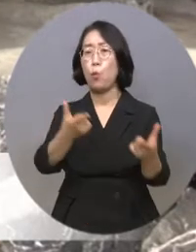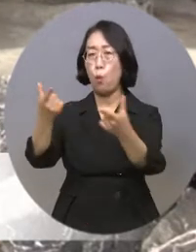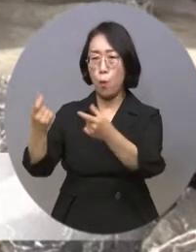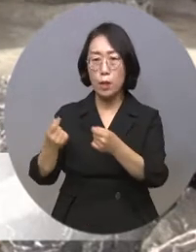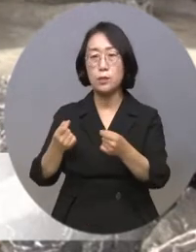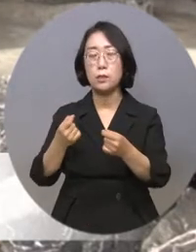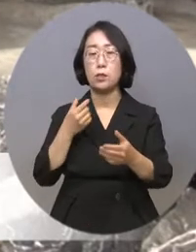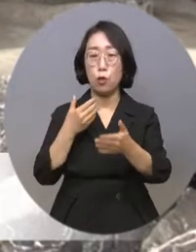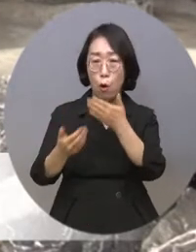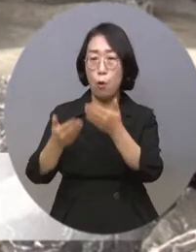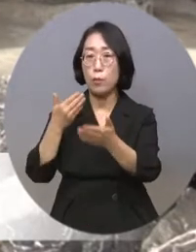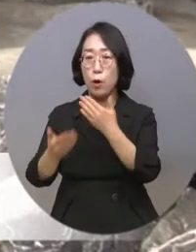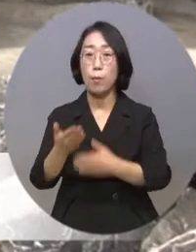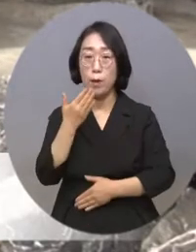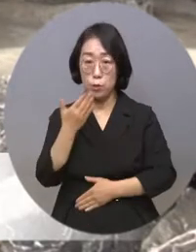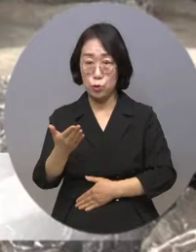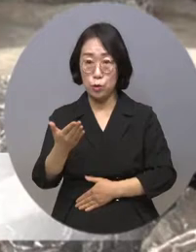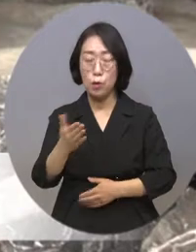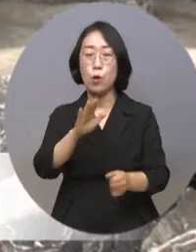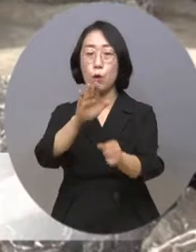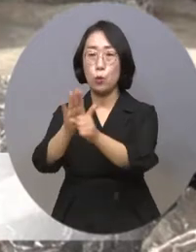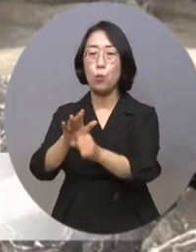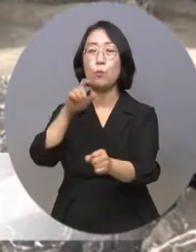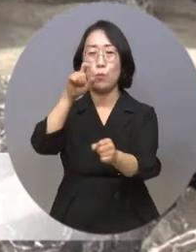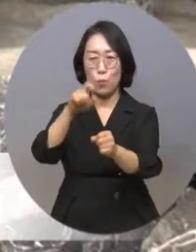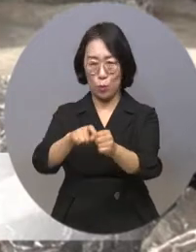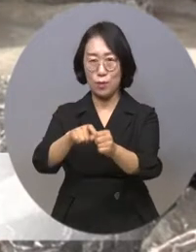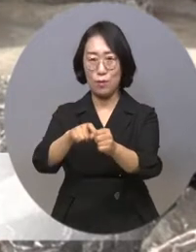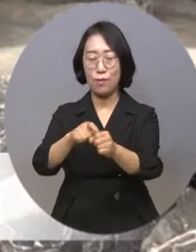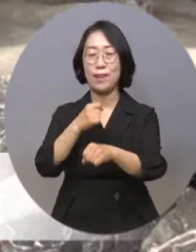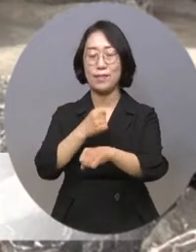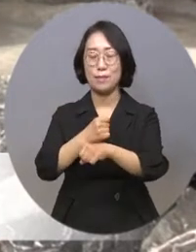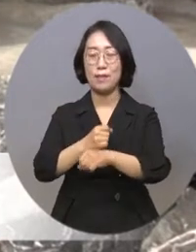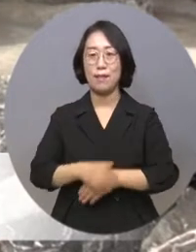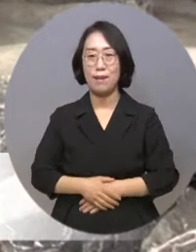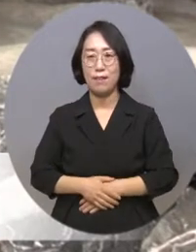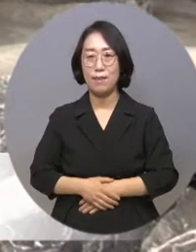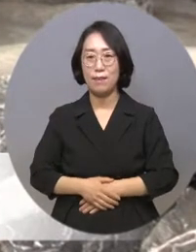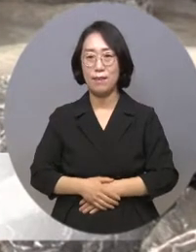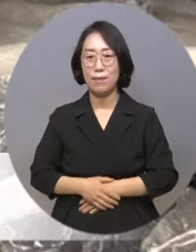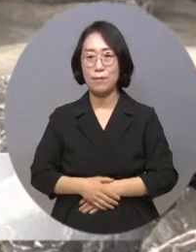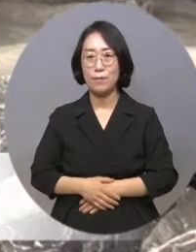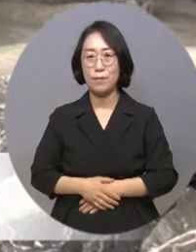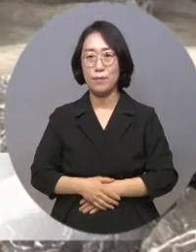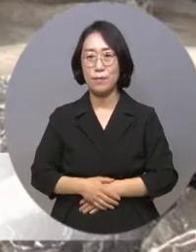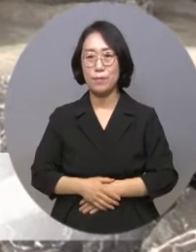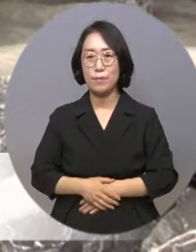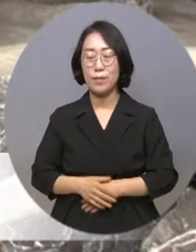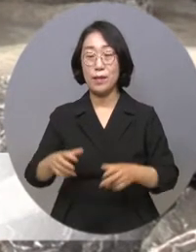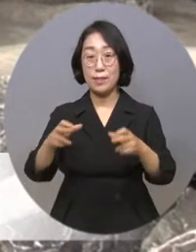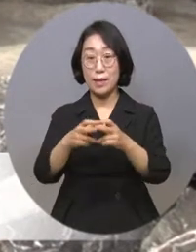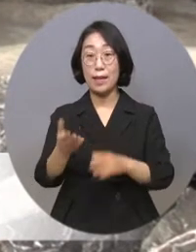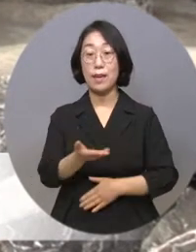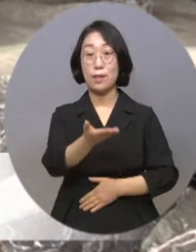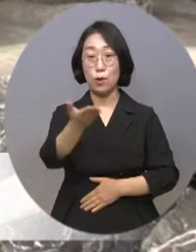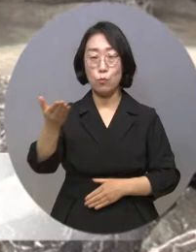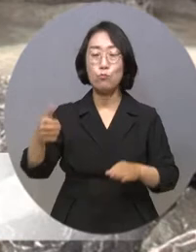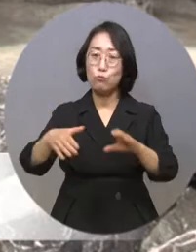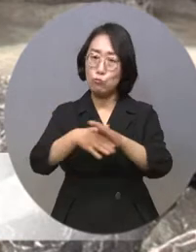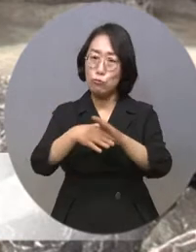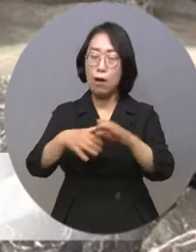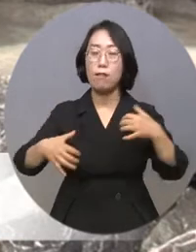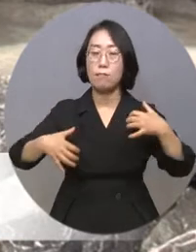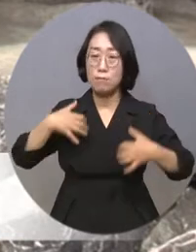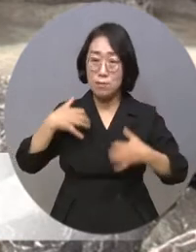그런 토대를 만들고자 이런 프로그램을 만들고자 합니다. 그래서 우리 장애인들도 문화를 즐길 수 있고